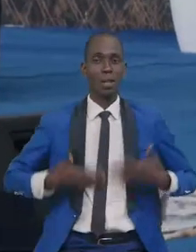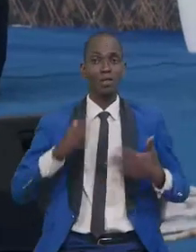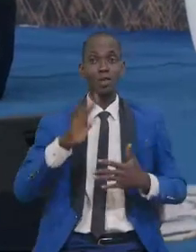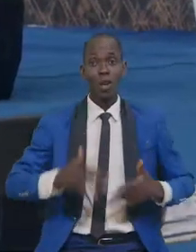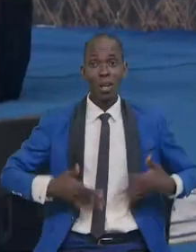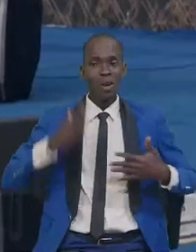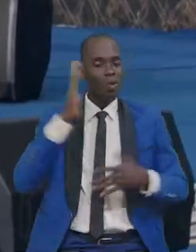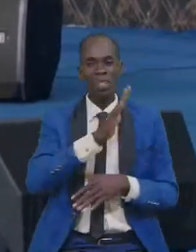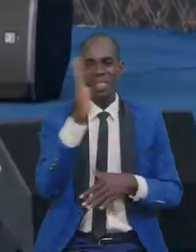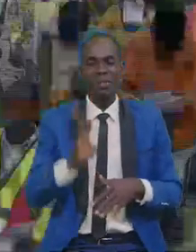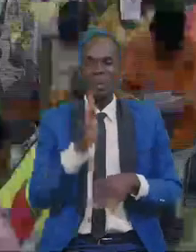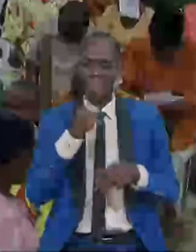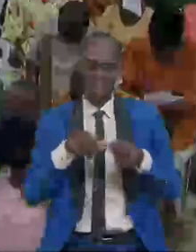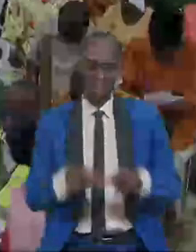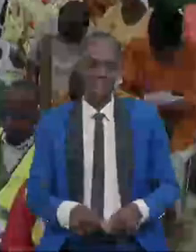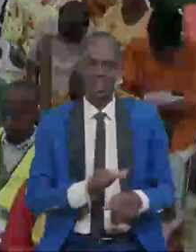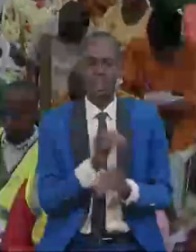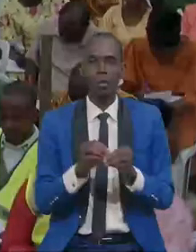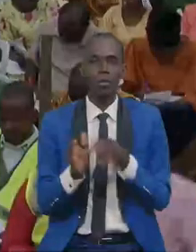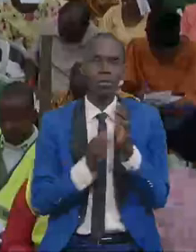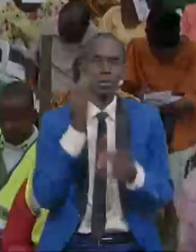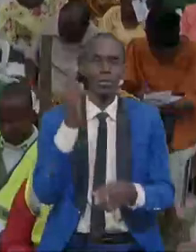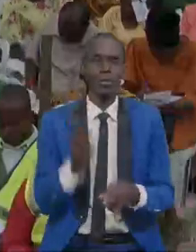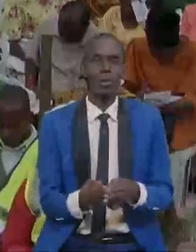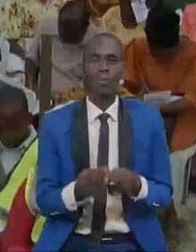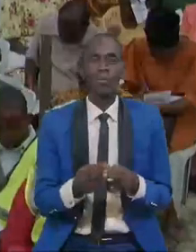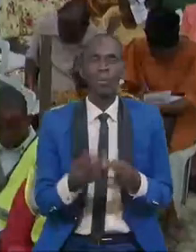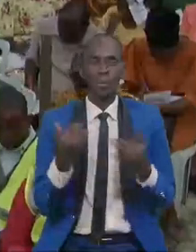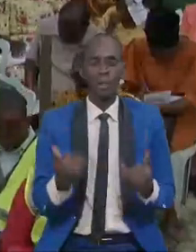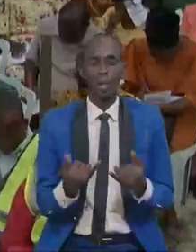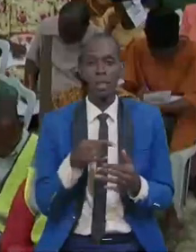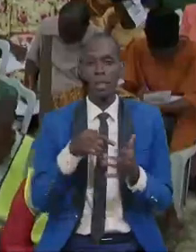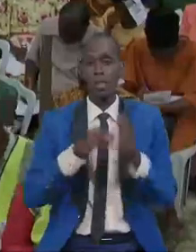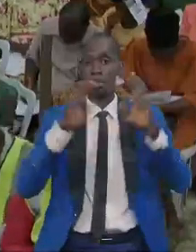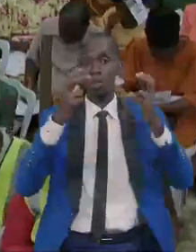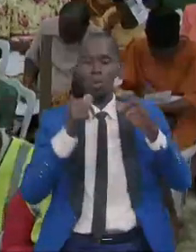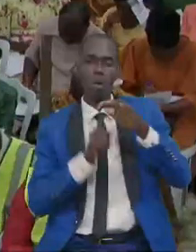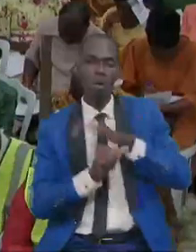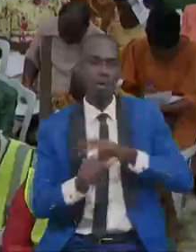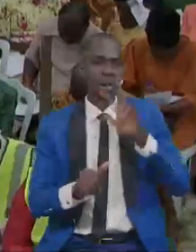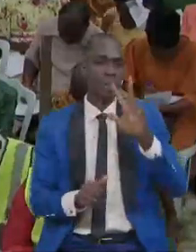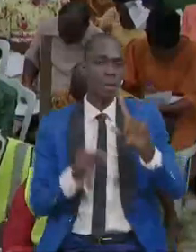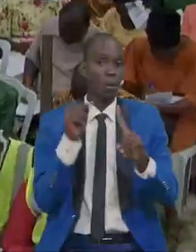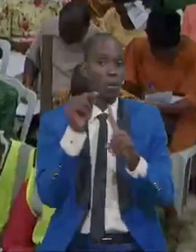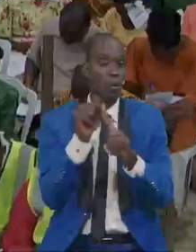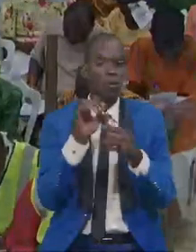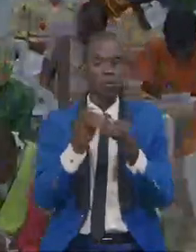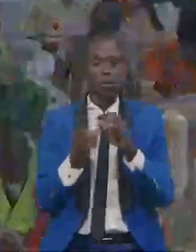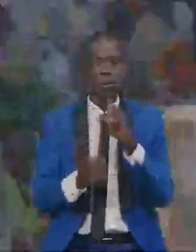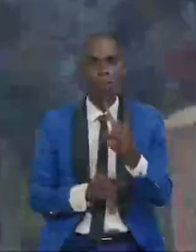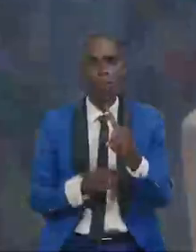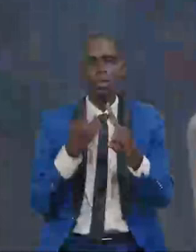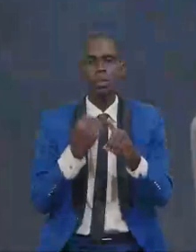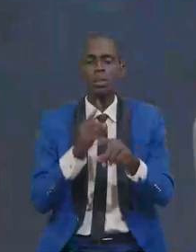vies, ta vie ne sera plus jamais la même. Nous considérons ce message en trois parties. Premier point